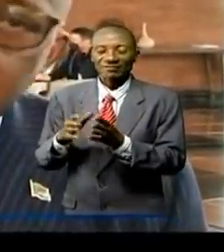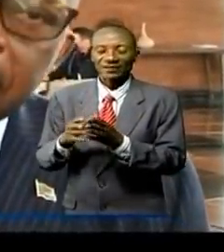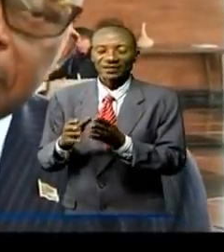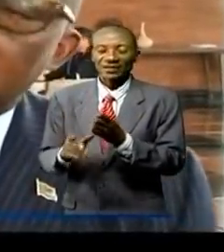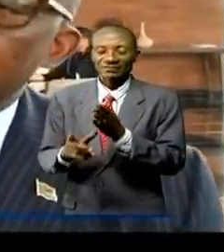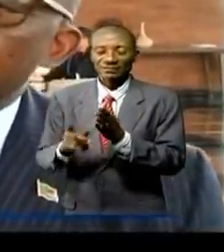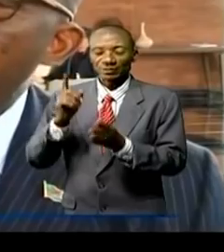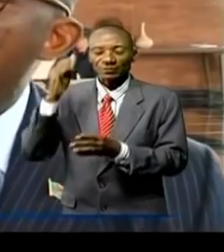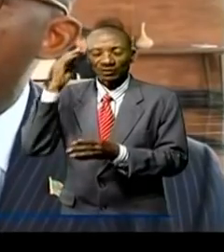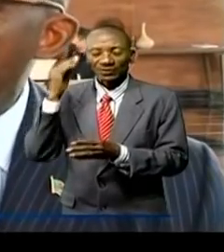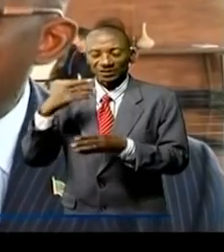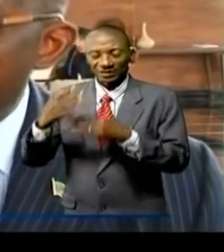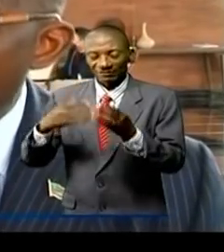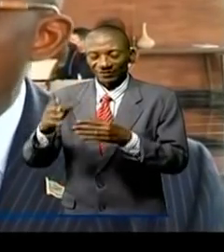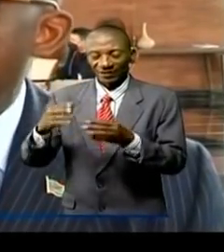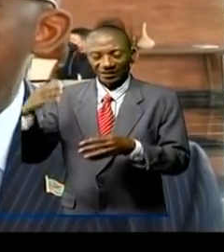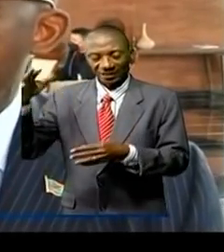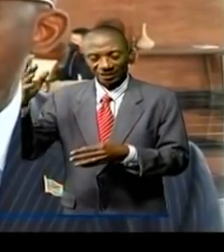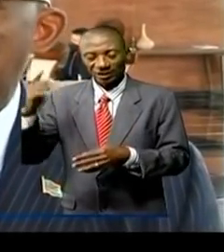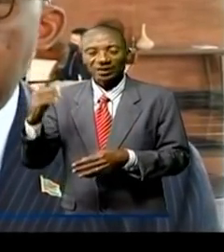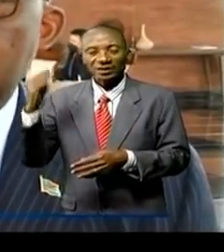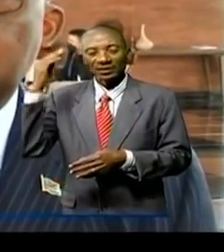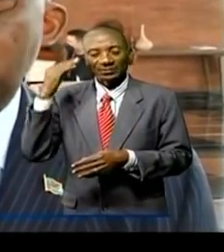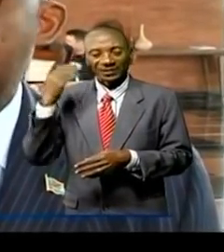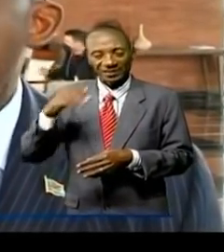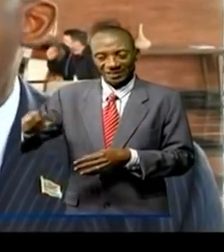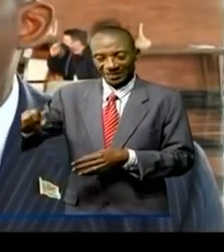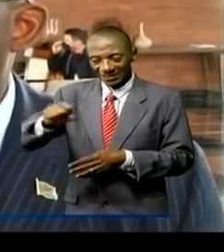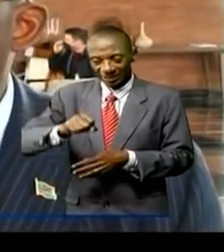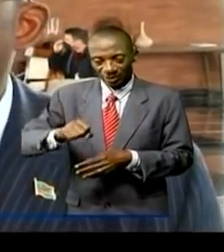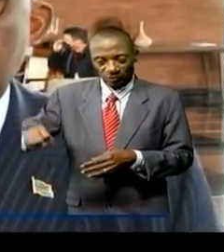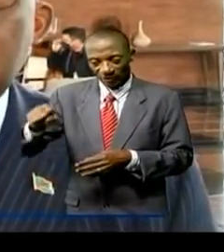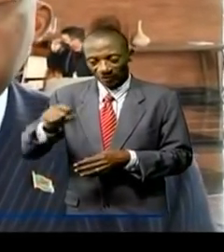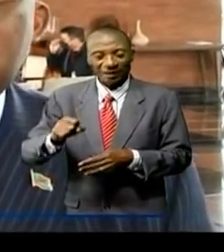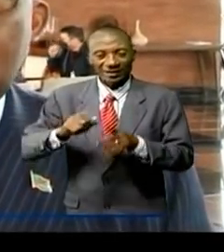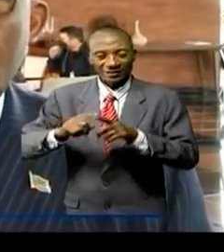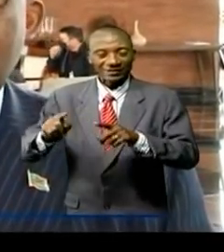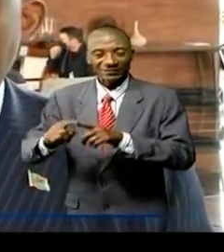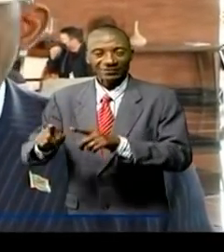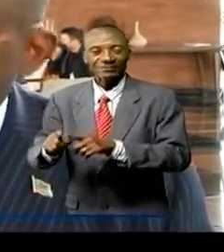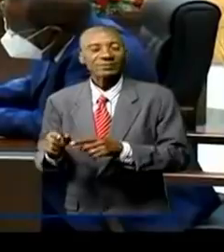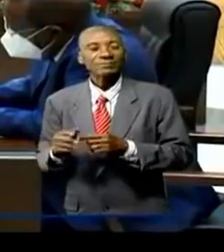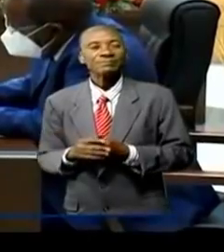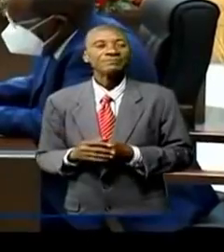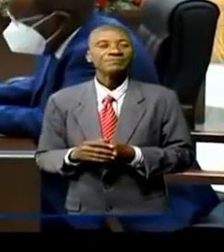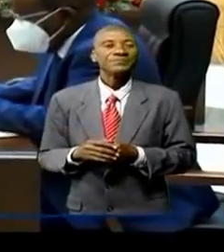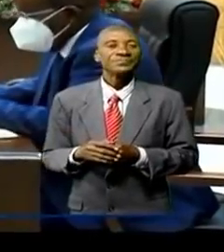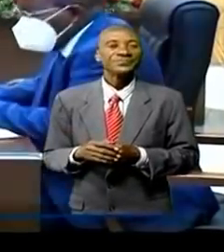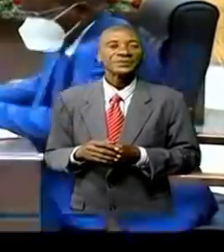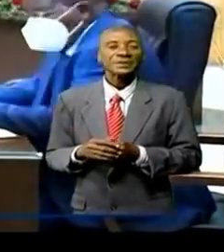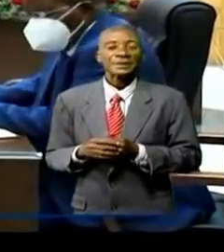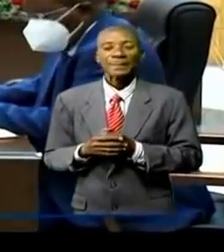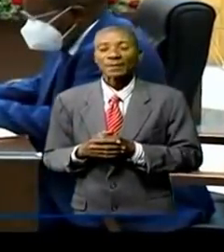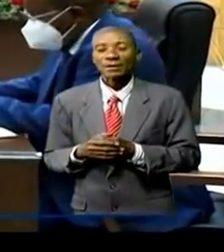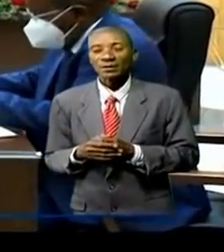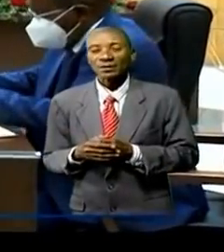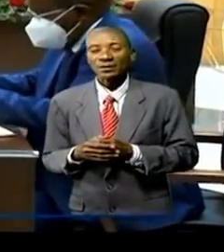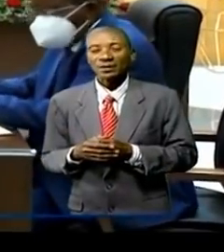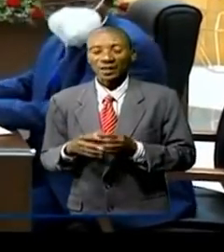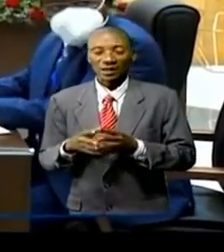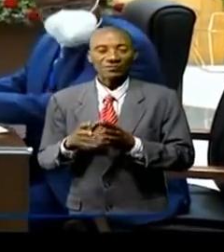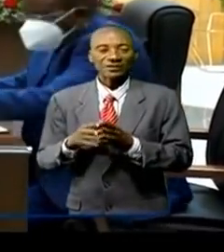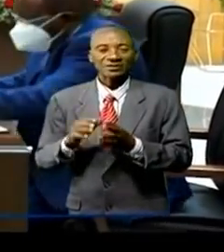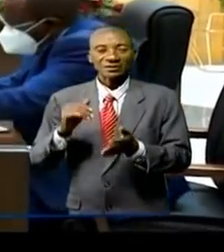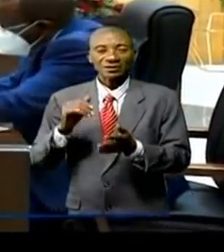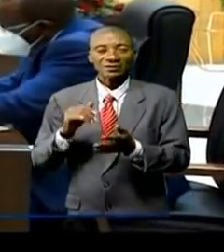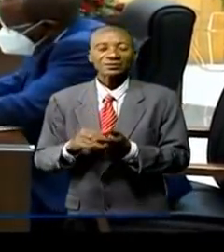ministres sectoriels, dès la rentrée parlementaire à partir du 15 mars. Et alors, la phase décisive, c'est la mise en œuvre des